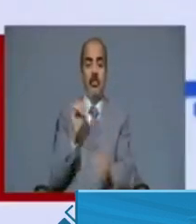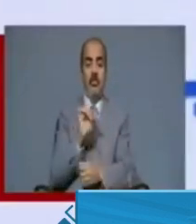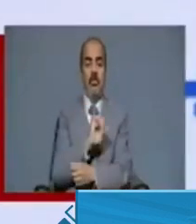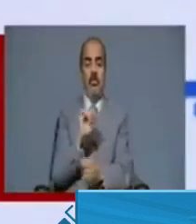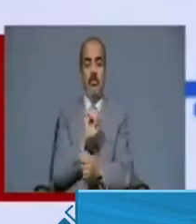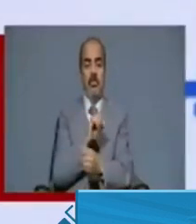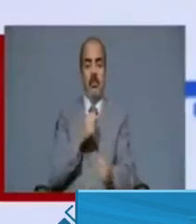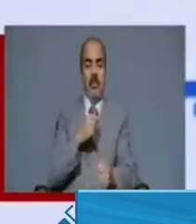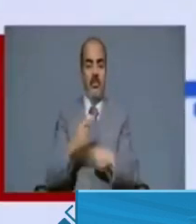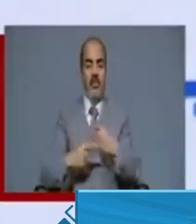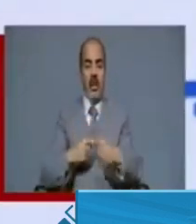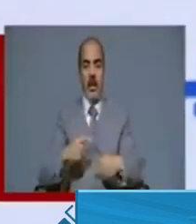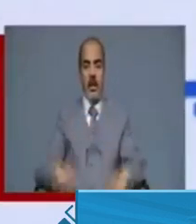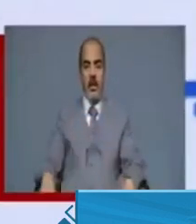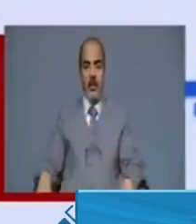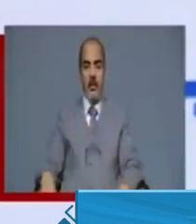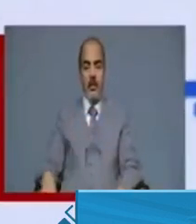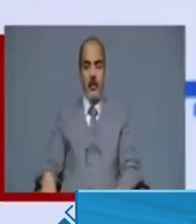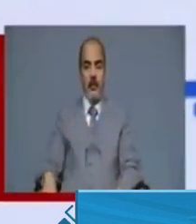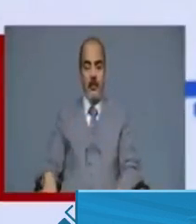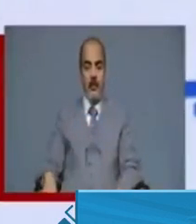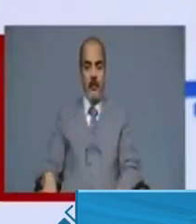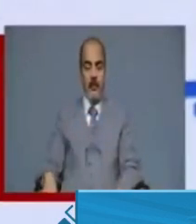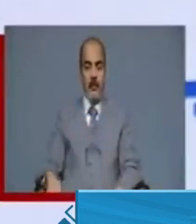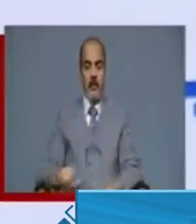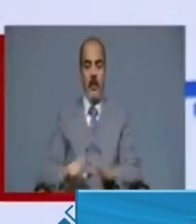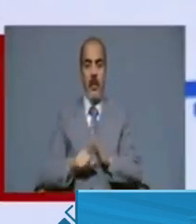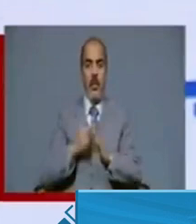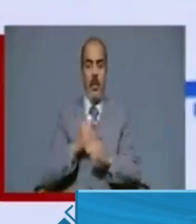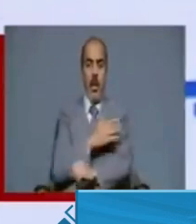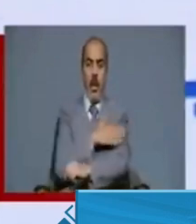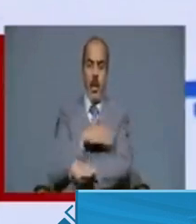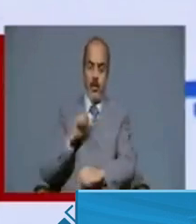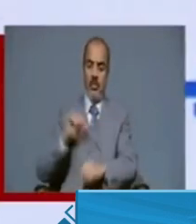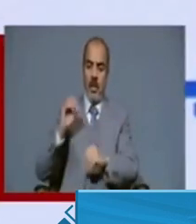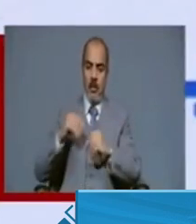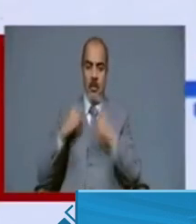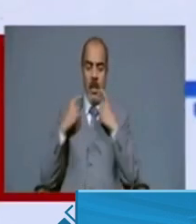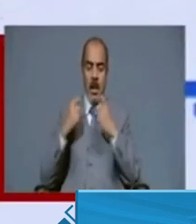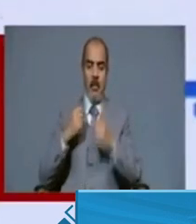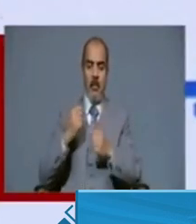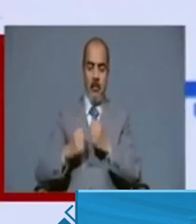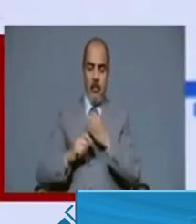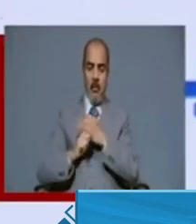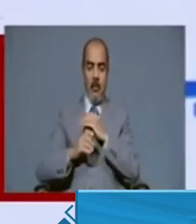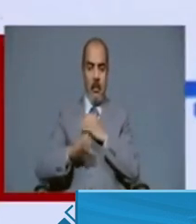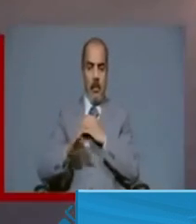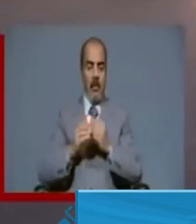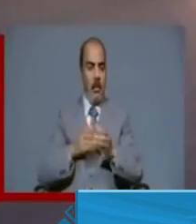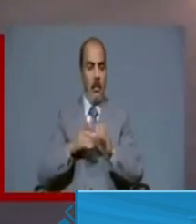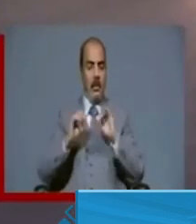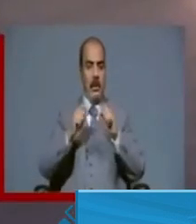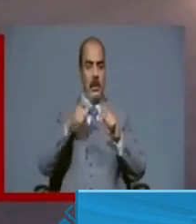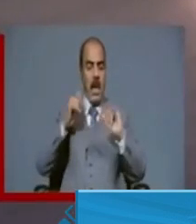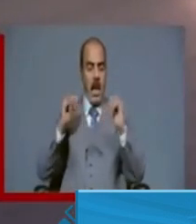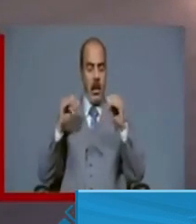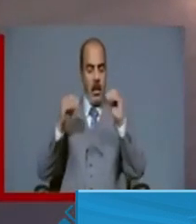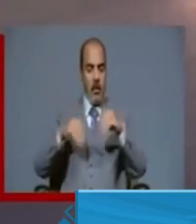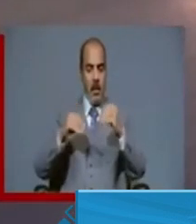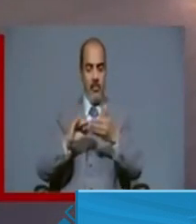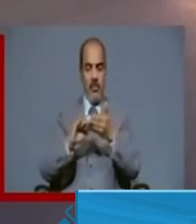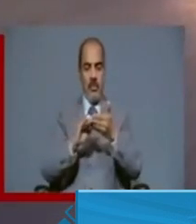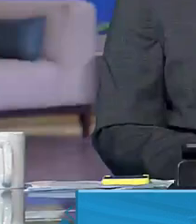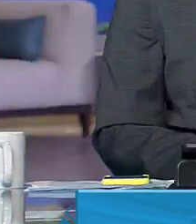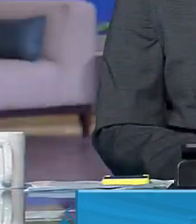الحمد لله تم ترشيح للتكريم السنه اللي قبل اللي فاتت، وقابلت الست الرئيس، كانت حاجه بالنسبه لي يعني حاجه مش